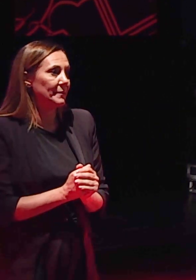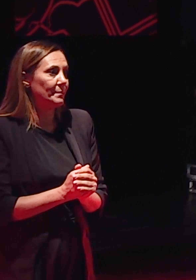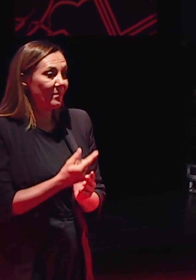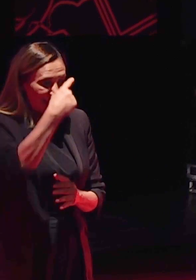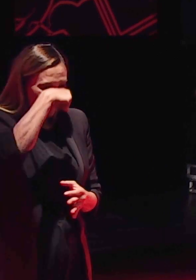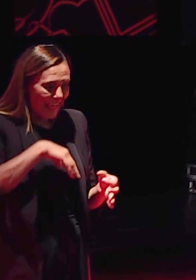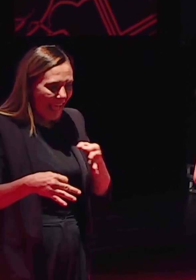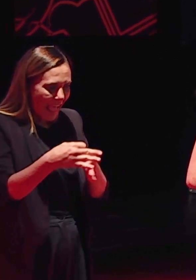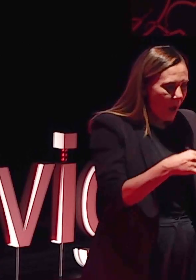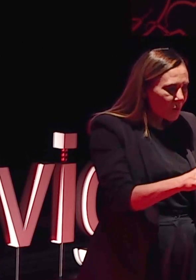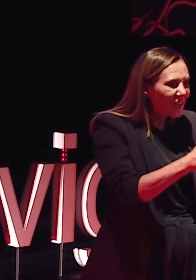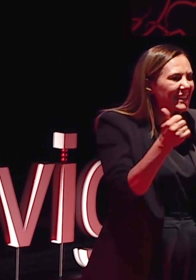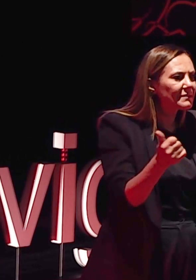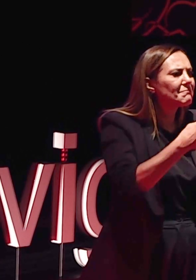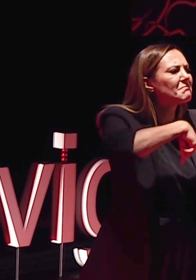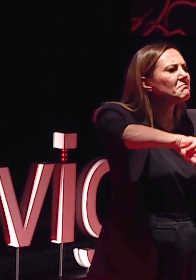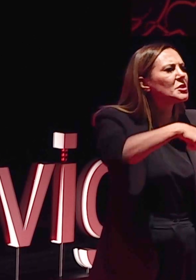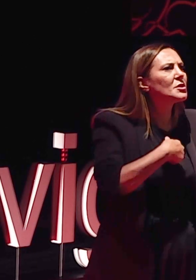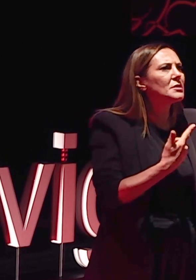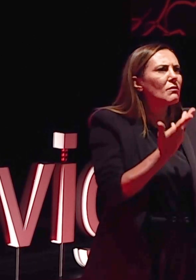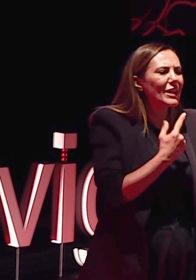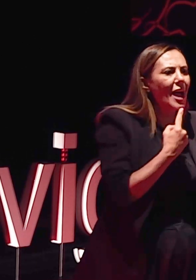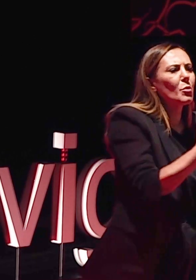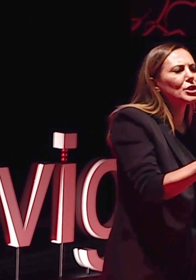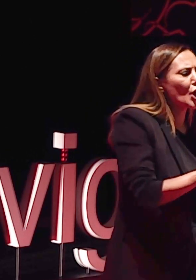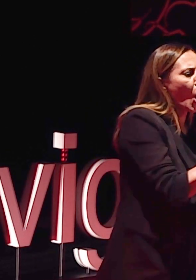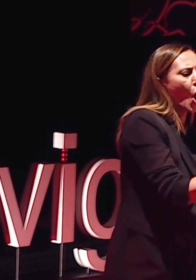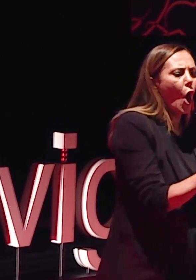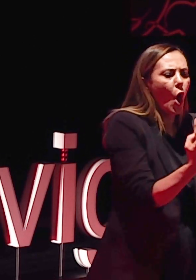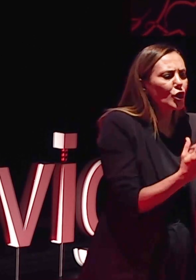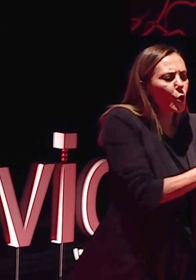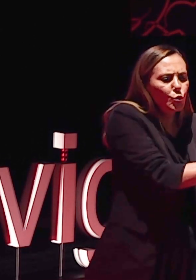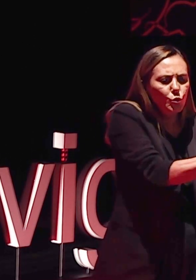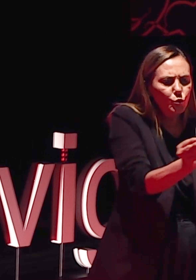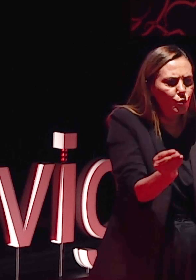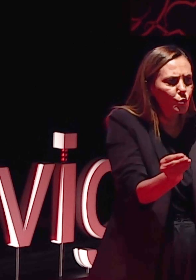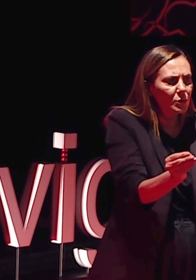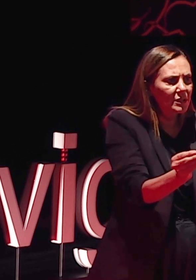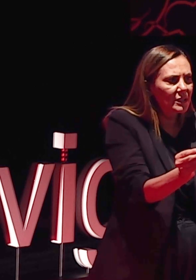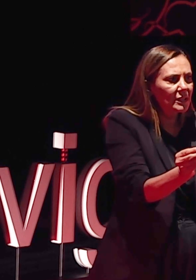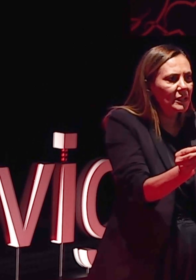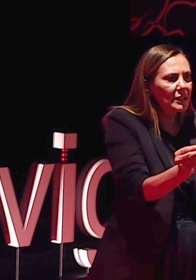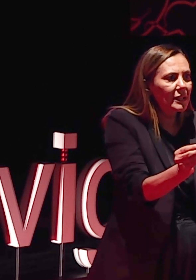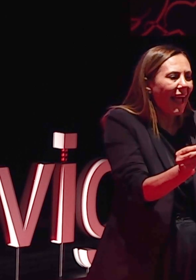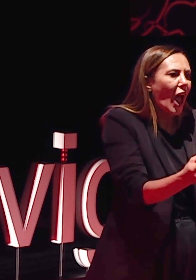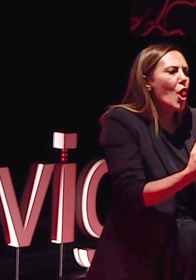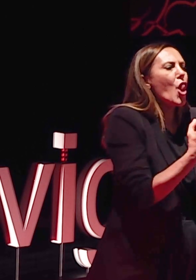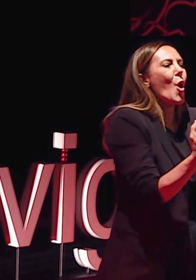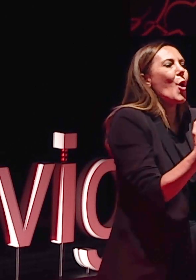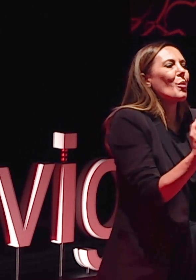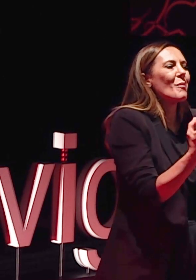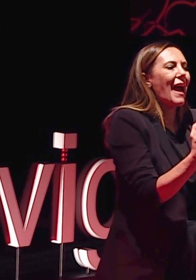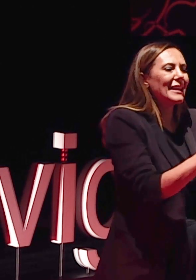neurodiversità noi intendiamo tutte quelle condizioni che si allontanano dalla condizione naturale